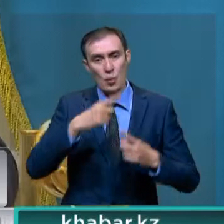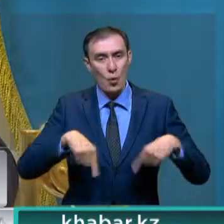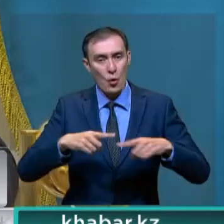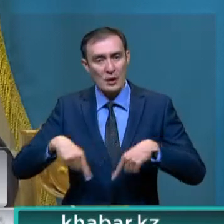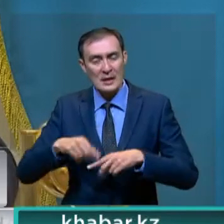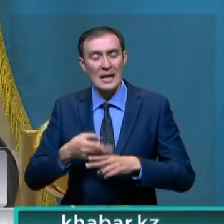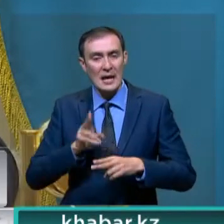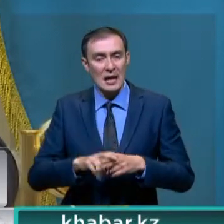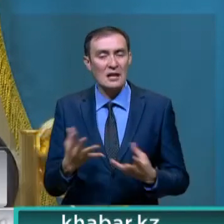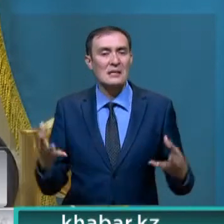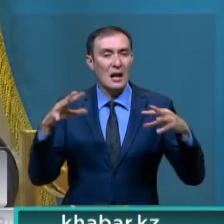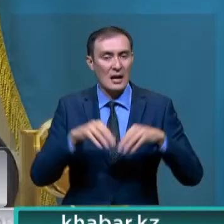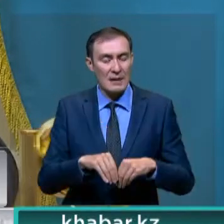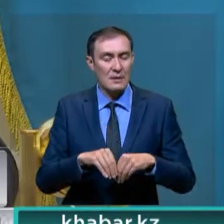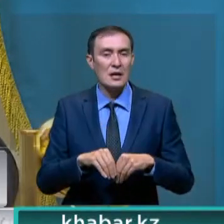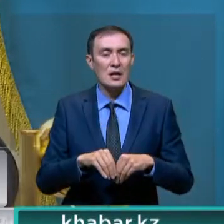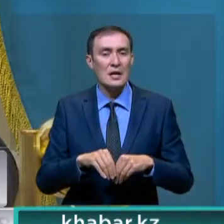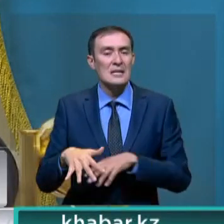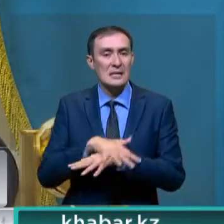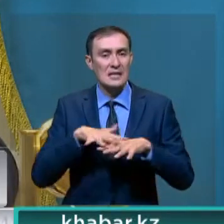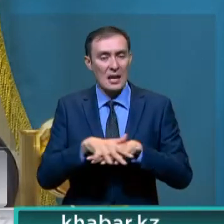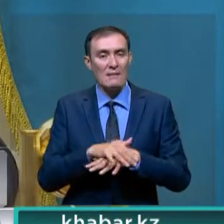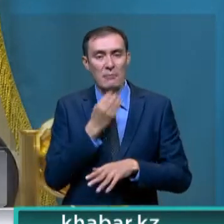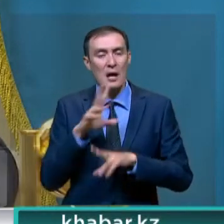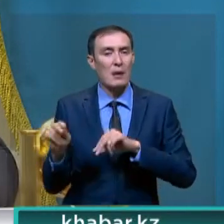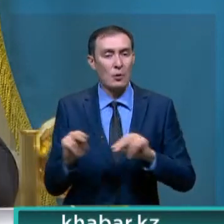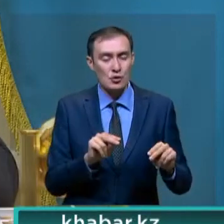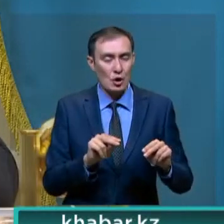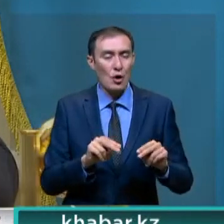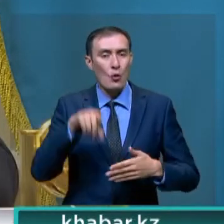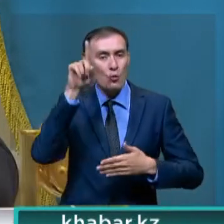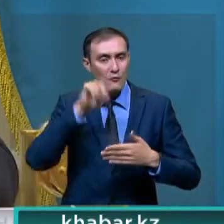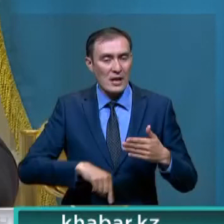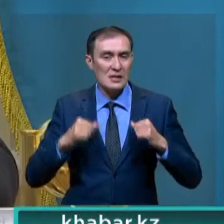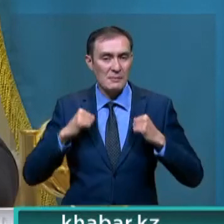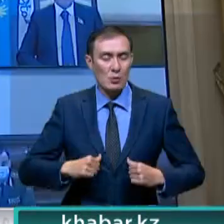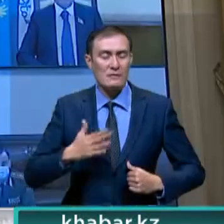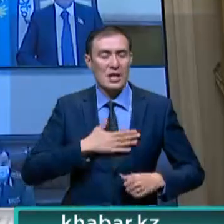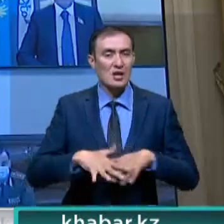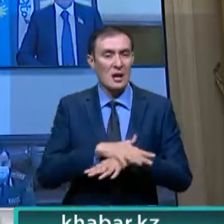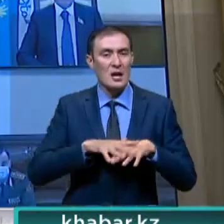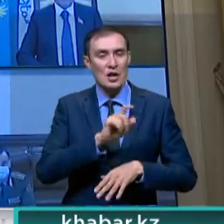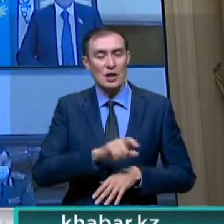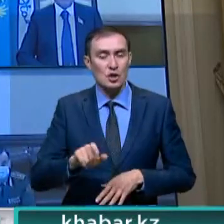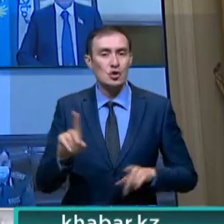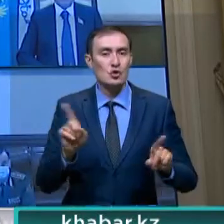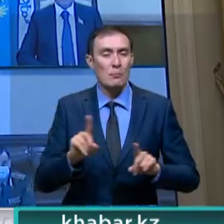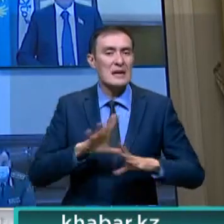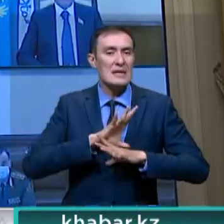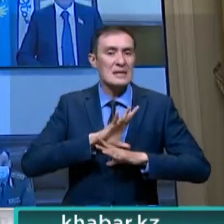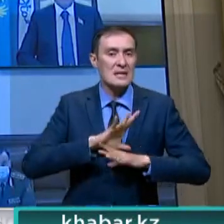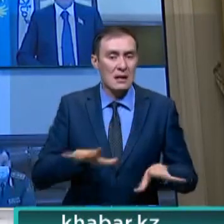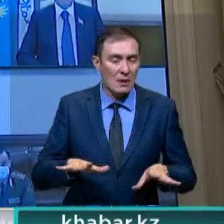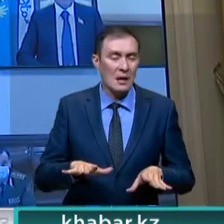это слагаемое социального благополучия, уверенности наших граждан, чтобы не оставлять почвы для